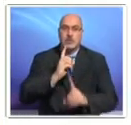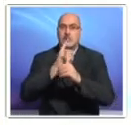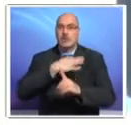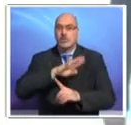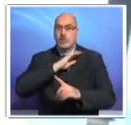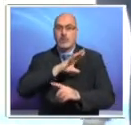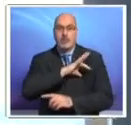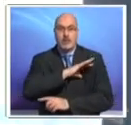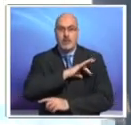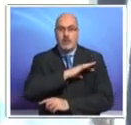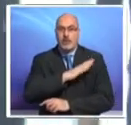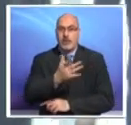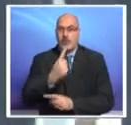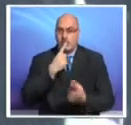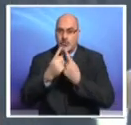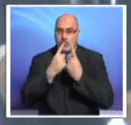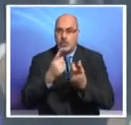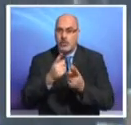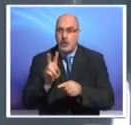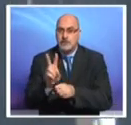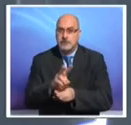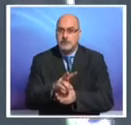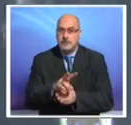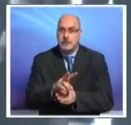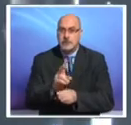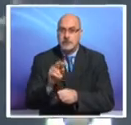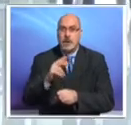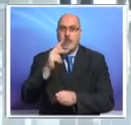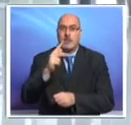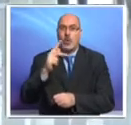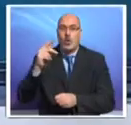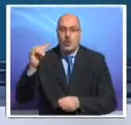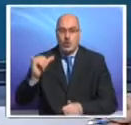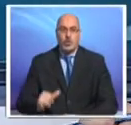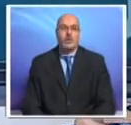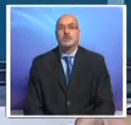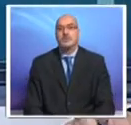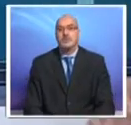المسؤولين الأمريكيين والتباحث حول زيارتهم الأخيرة إلى بيونغ يانغ.